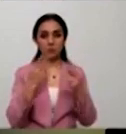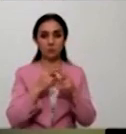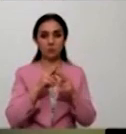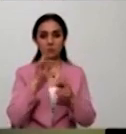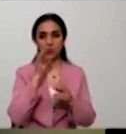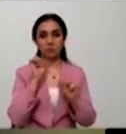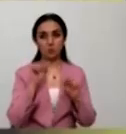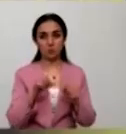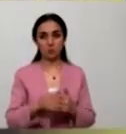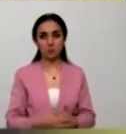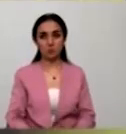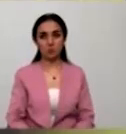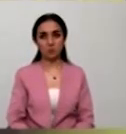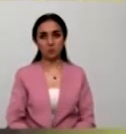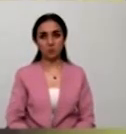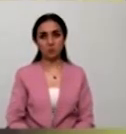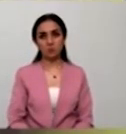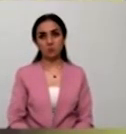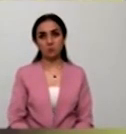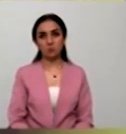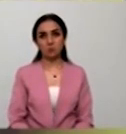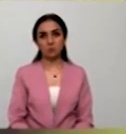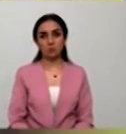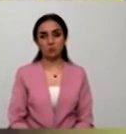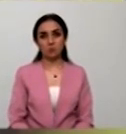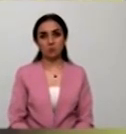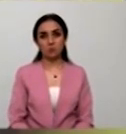hodisaga misol bo'ladi.